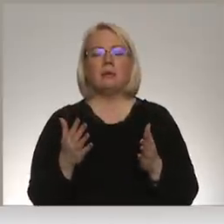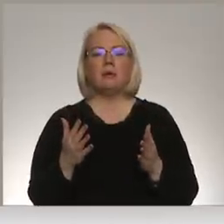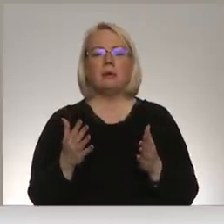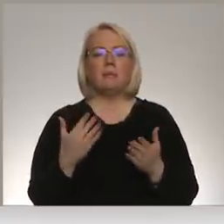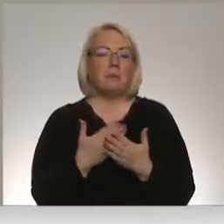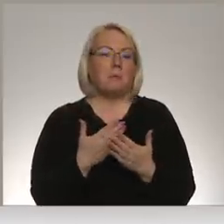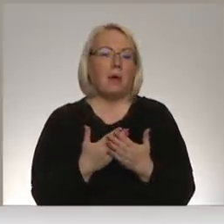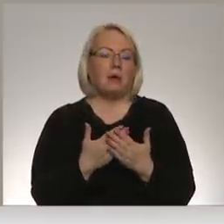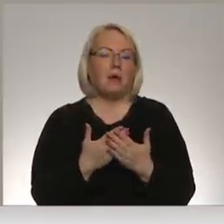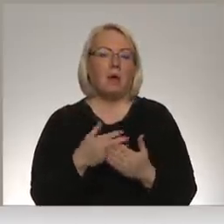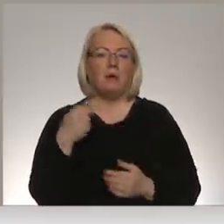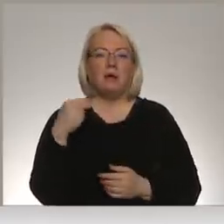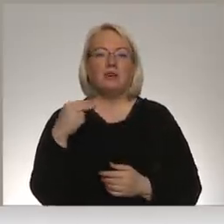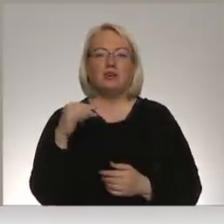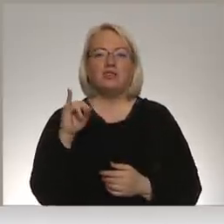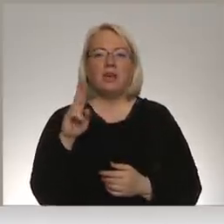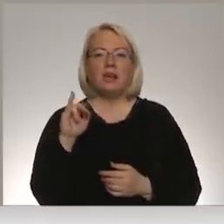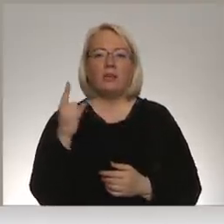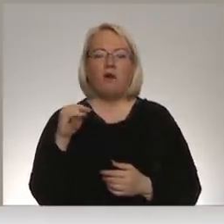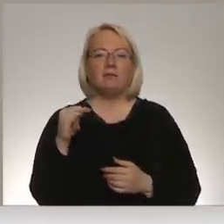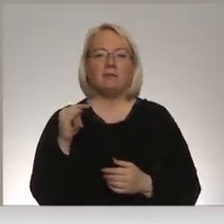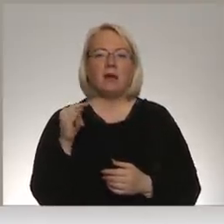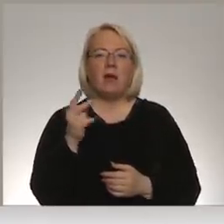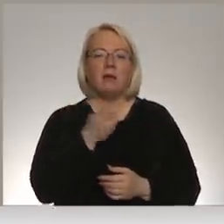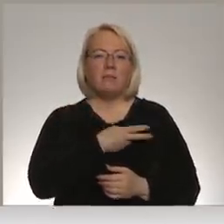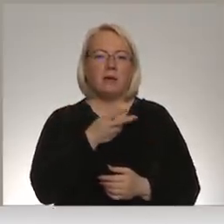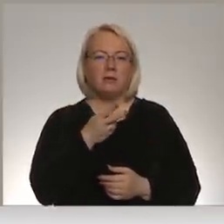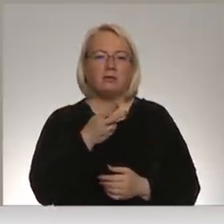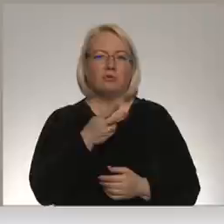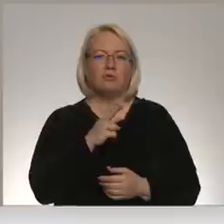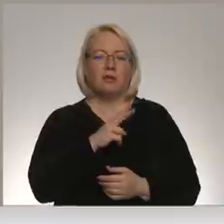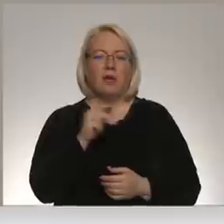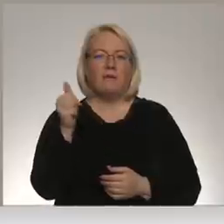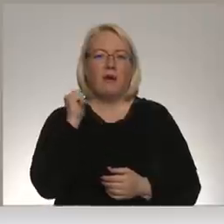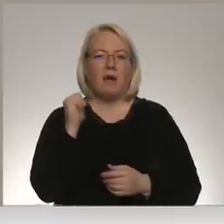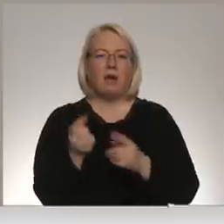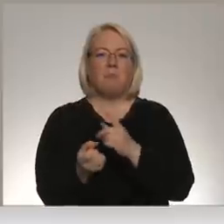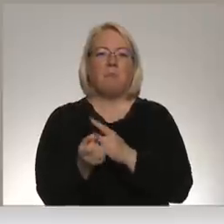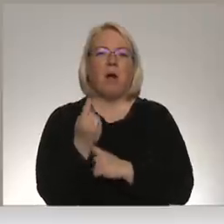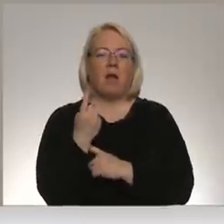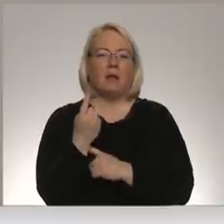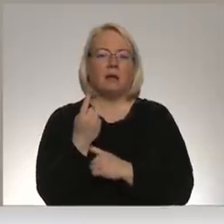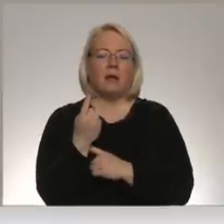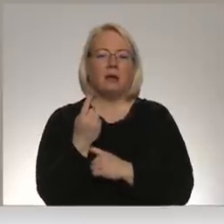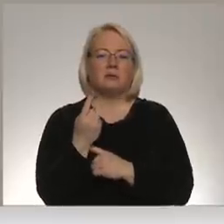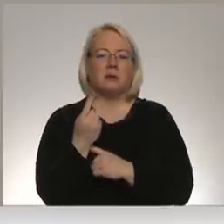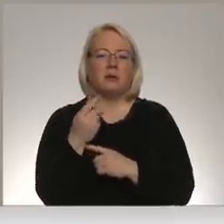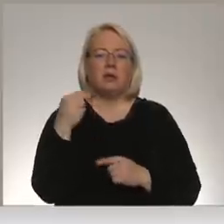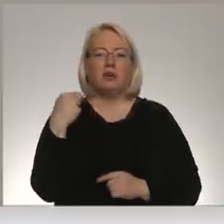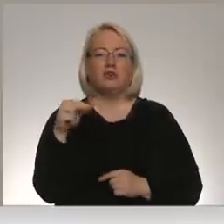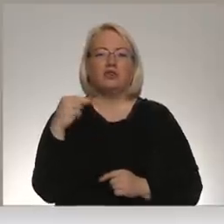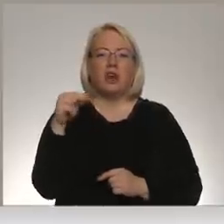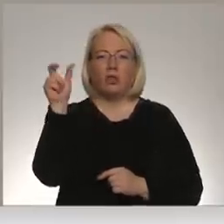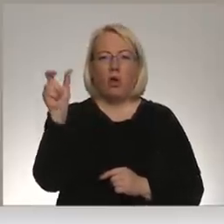bet nu, piemēram, par Žirinovska aiziešanu viņa saulē skaidrs, ka tas vakardien parādījās, ka tāds, nu jā, Žirinovskas